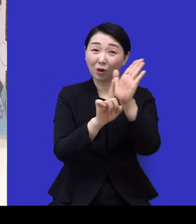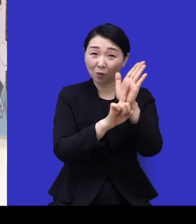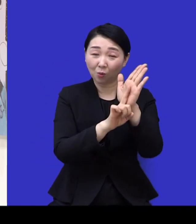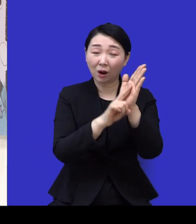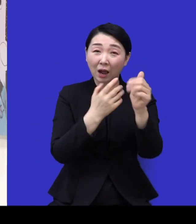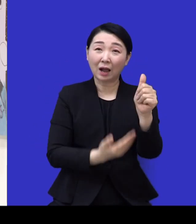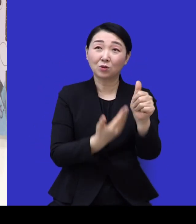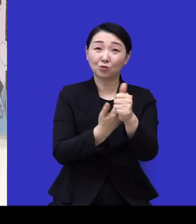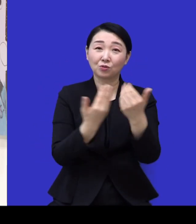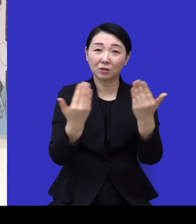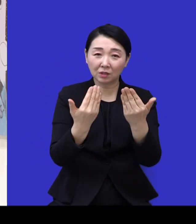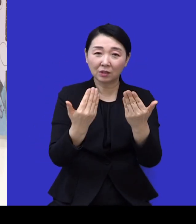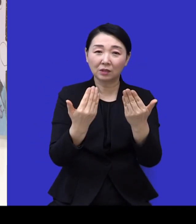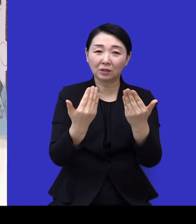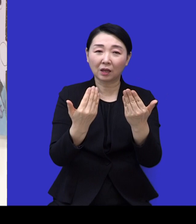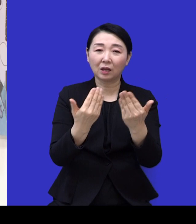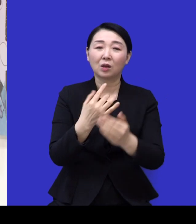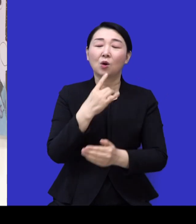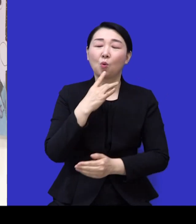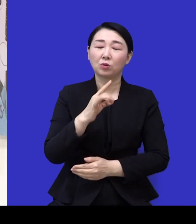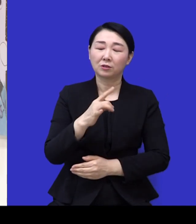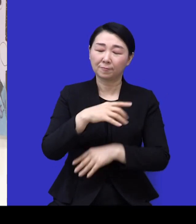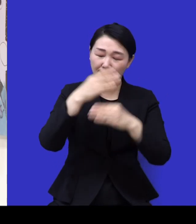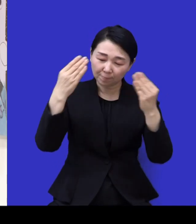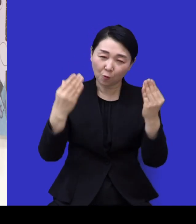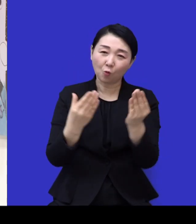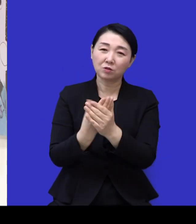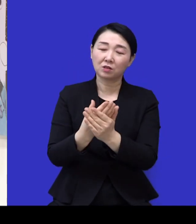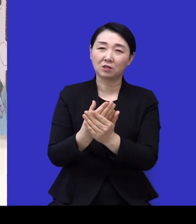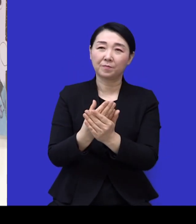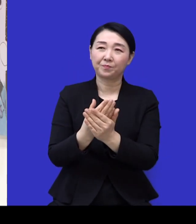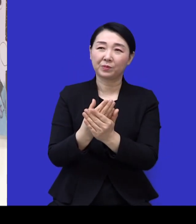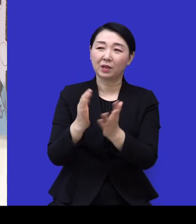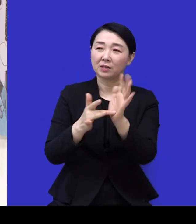클라이언트는 예수님이셔야만 된다라는 생각으로